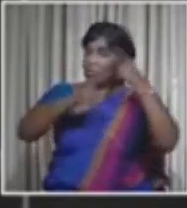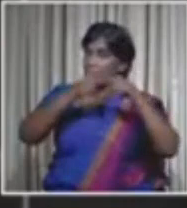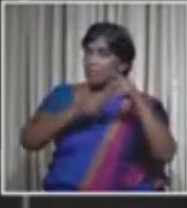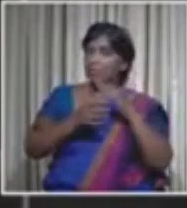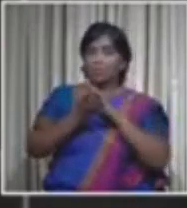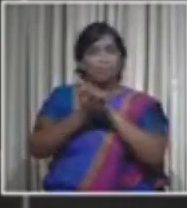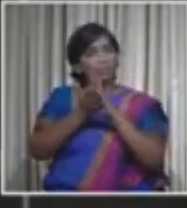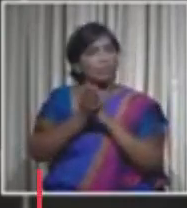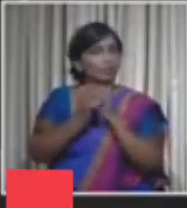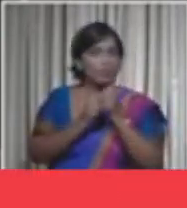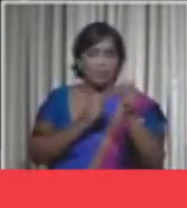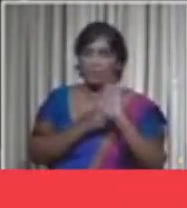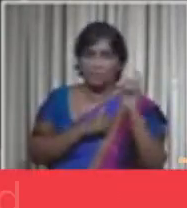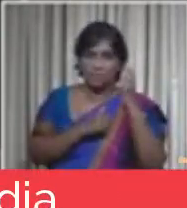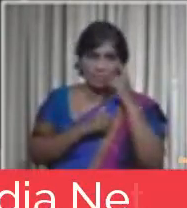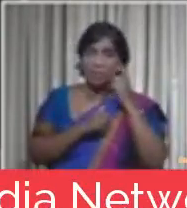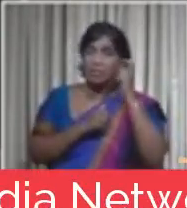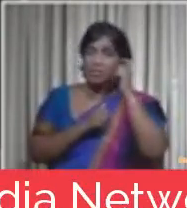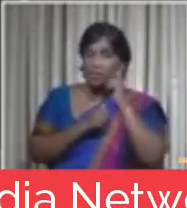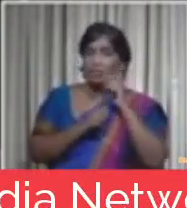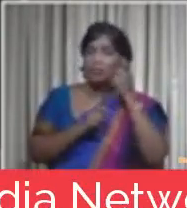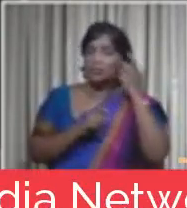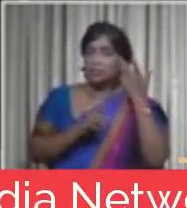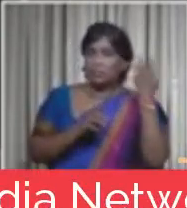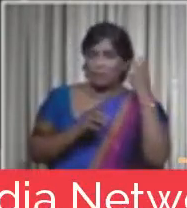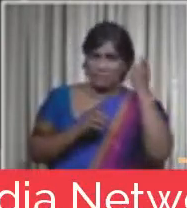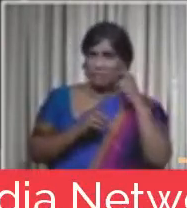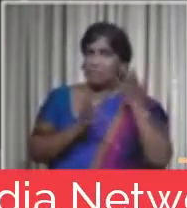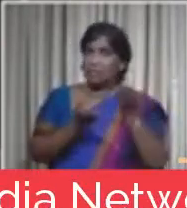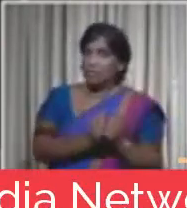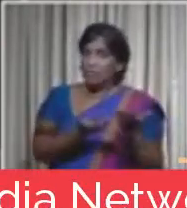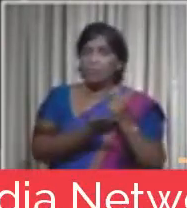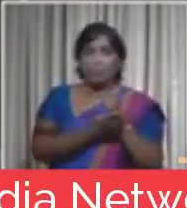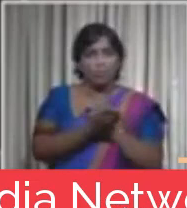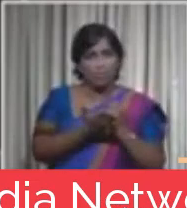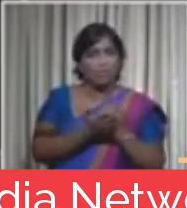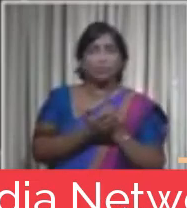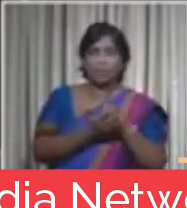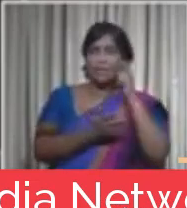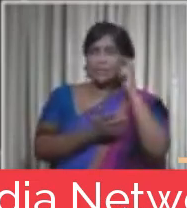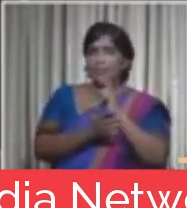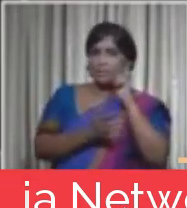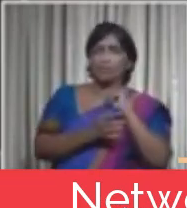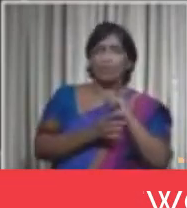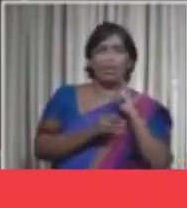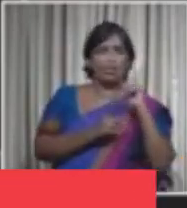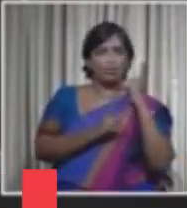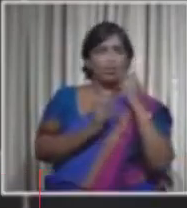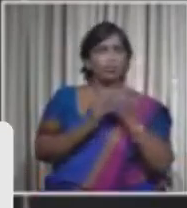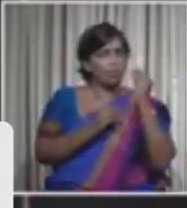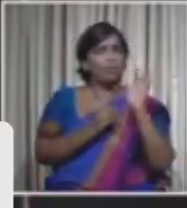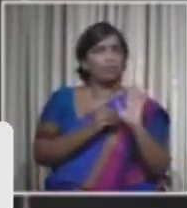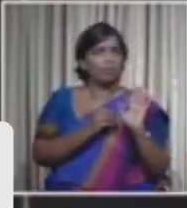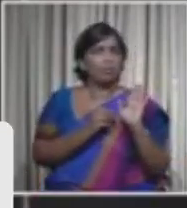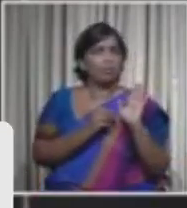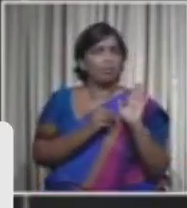பயங்கரவாதிகள், அதற்கு உதவி செய்தவர்கள் அத்தனை பேரும் பயங்கரவாதிகள், அவர்கள் அத்தனை பேருக்கு தண்டனை வழங்க வேண்டும் என்றுதான் நான் சொல்லுகிறேன். ஆனால் அந்த ஆணைக்குழு